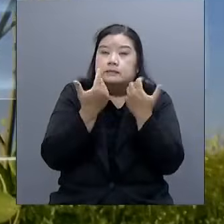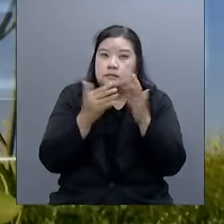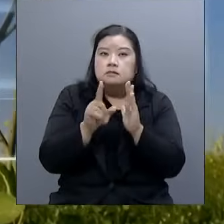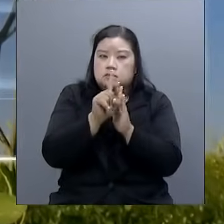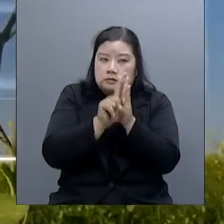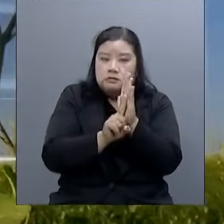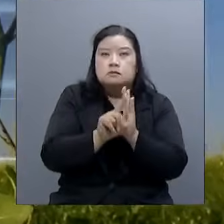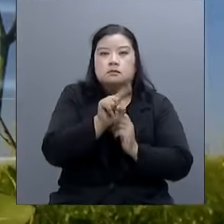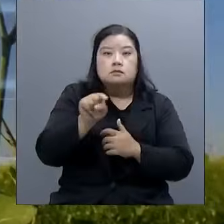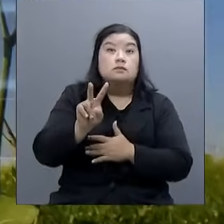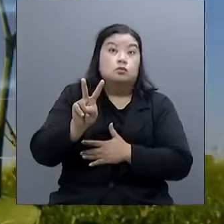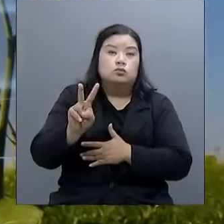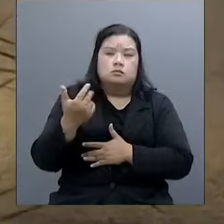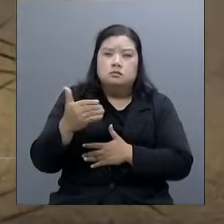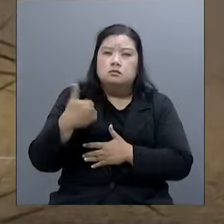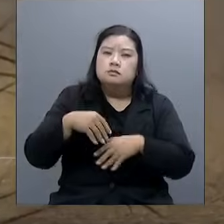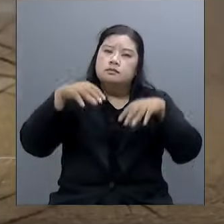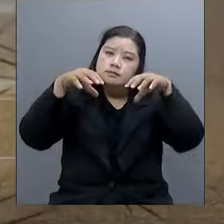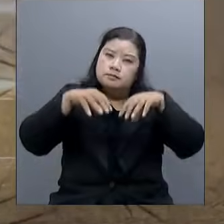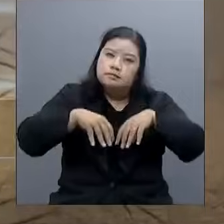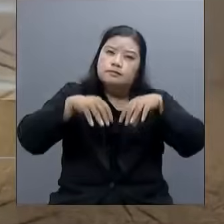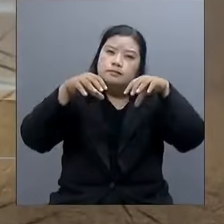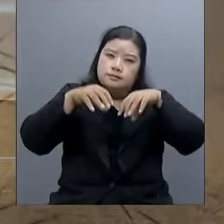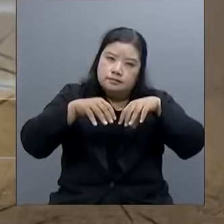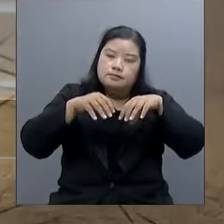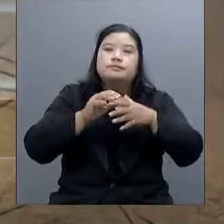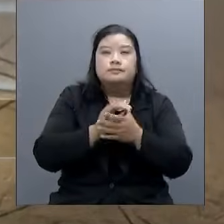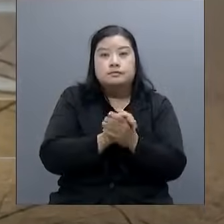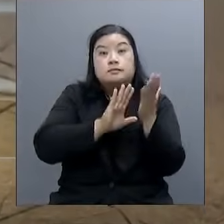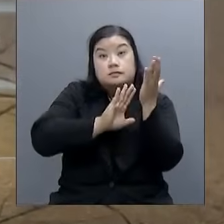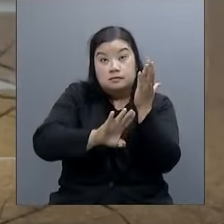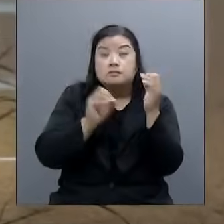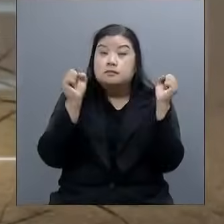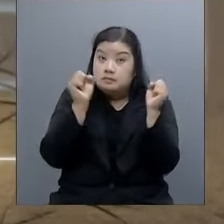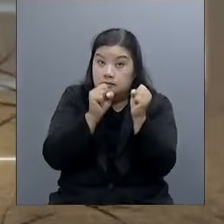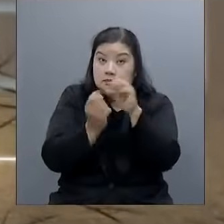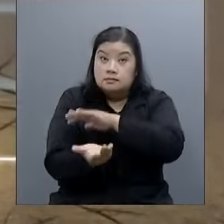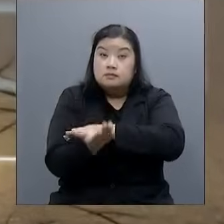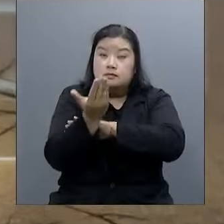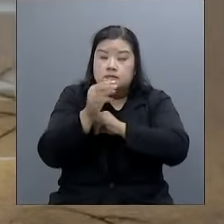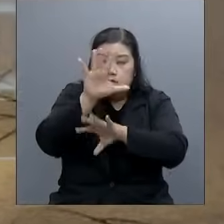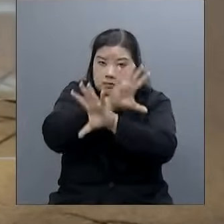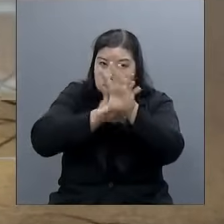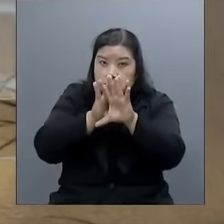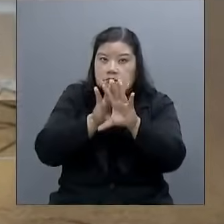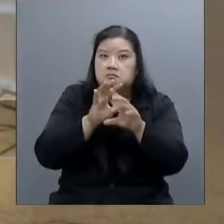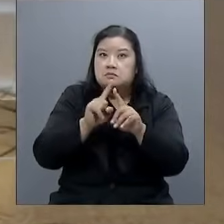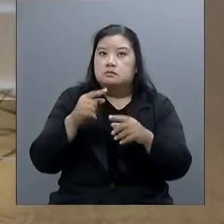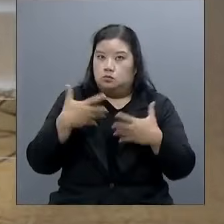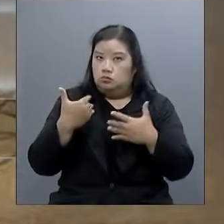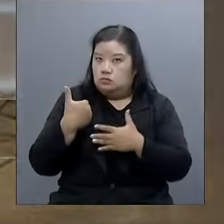1-2 องศากับมีฝนเล็กน้อยบางแห่งภาคตะวันออกเฉียงเหนืออากาศเย็นกับมีหมอกบางในตอนเช้าอุณหภูมิจะสูงขึ้น 1-2 องศ